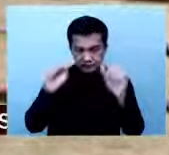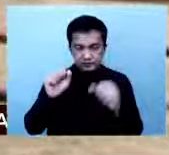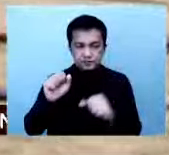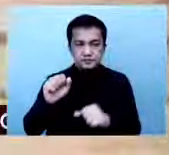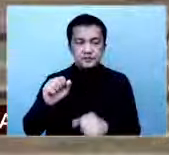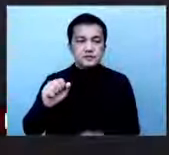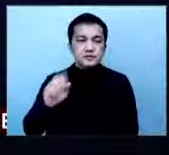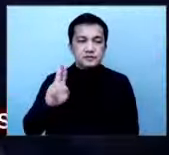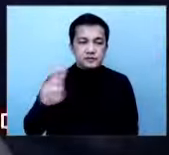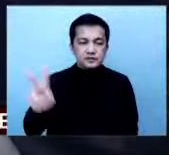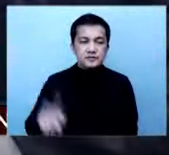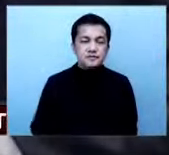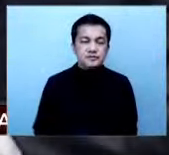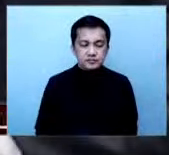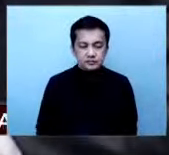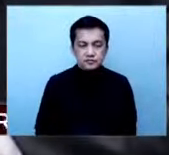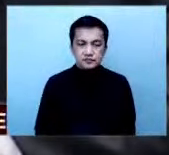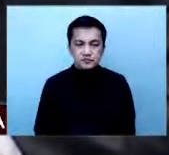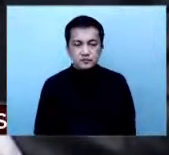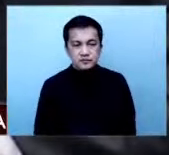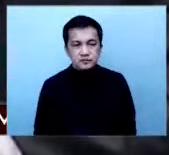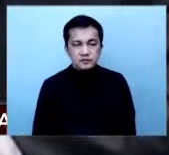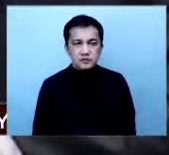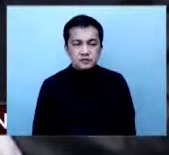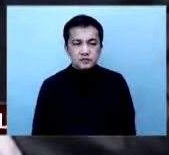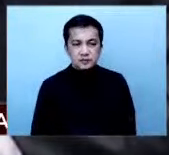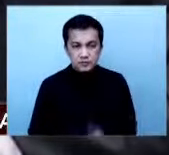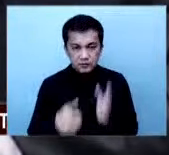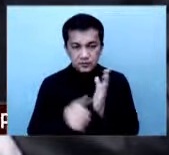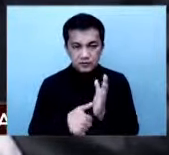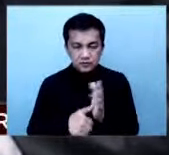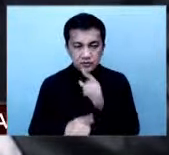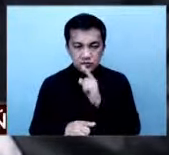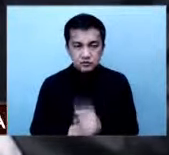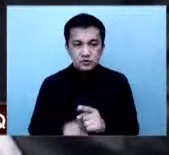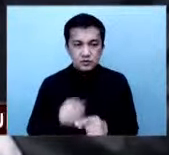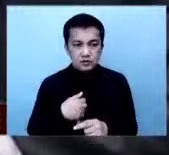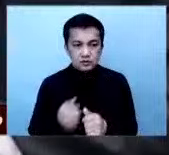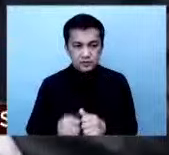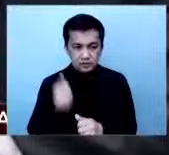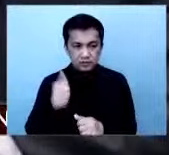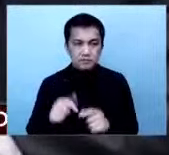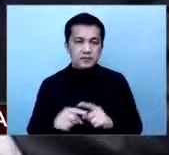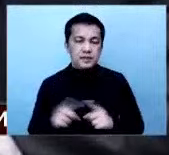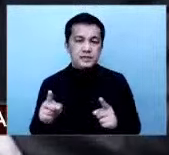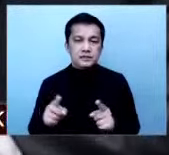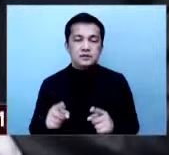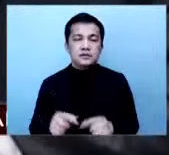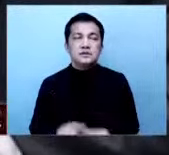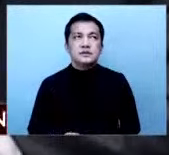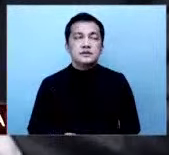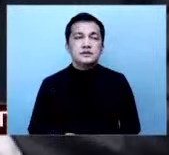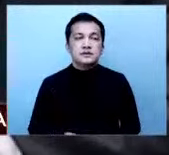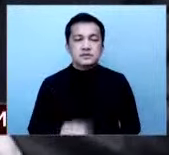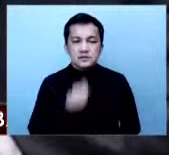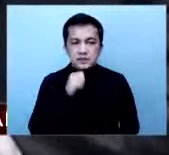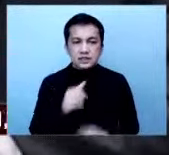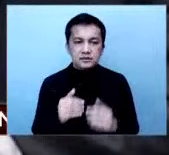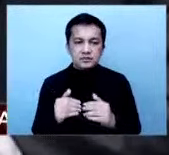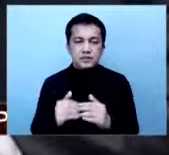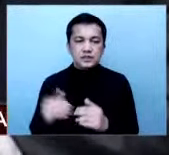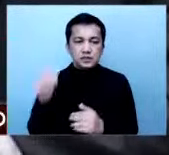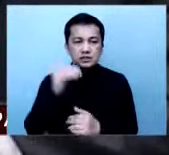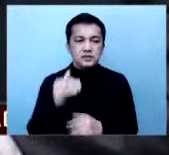kung magutuhan sure ako na mananalo Pero yun nga lang hindi overwhelming slim margin